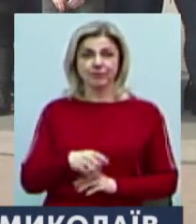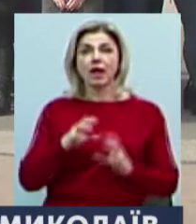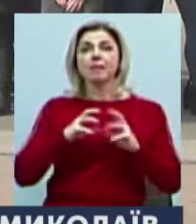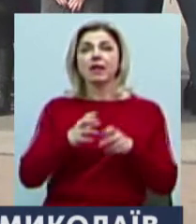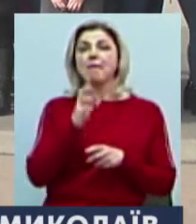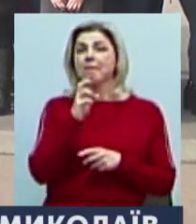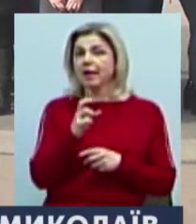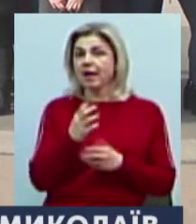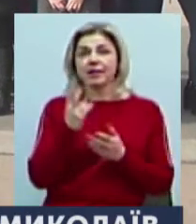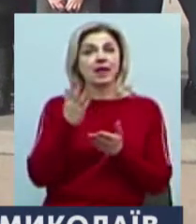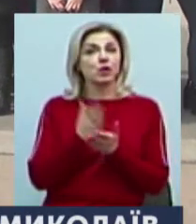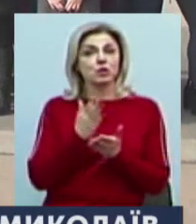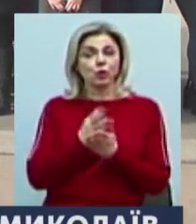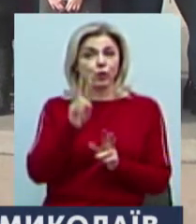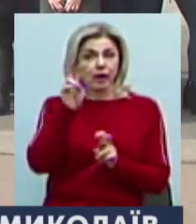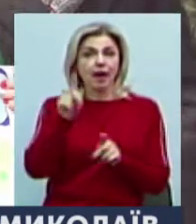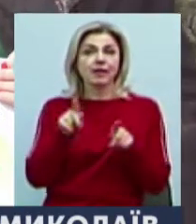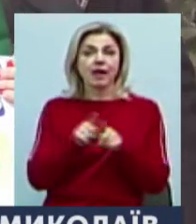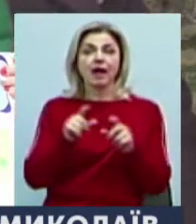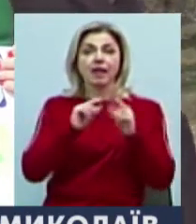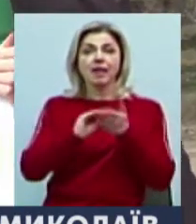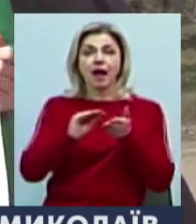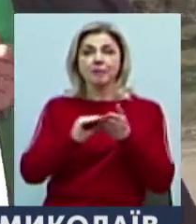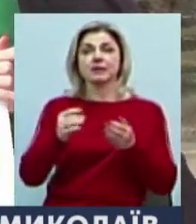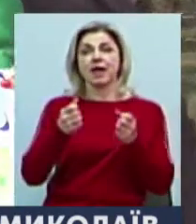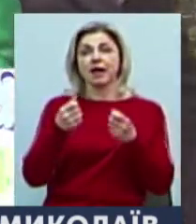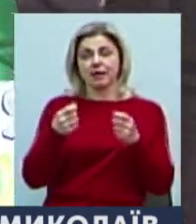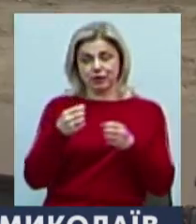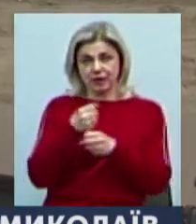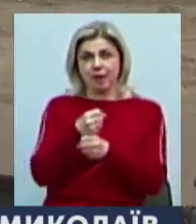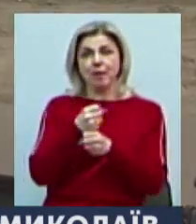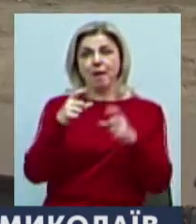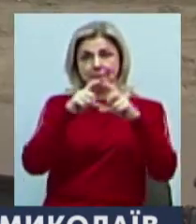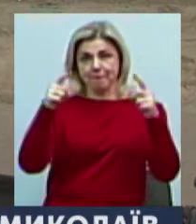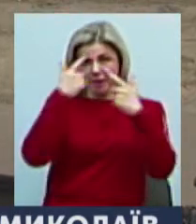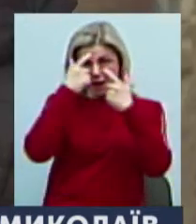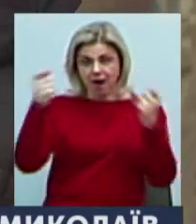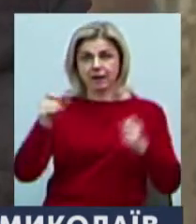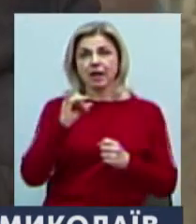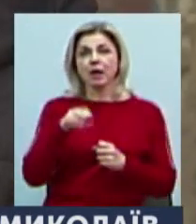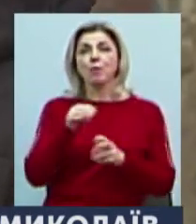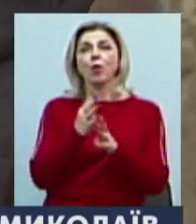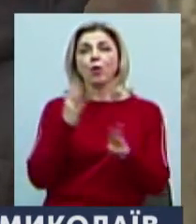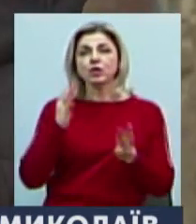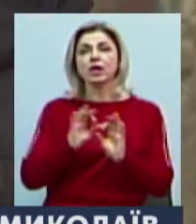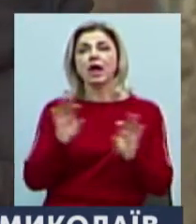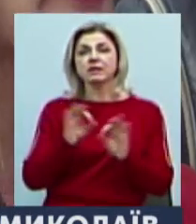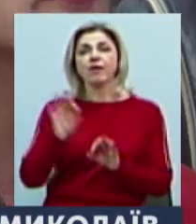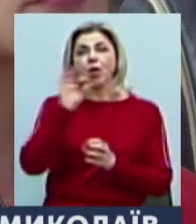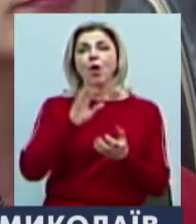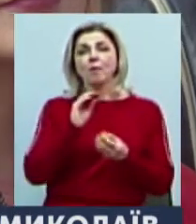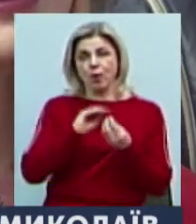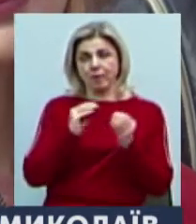існує. З такими надписами студенти тримали в руках плакати. По черзі доповідали про різні екологічні проблеми.